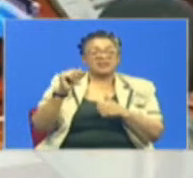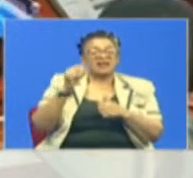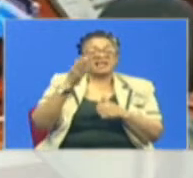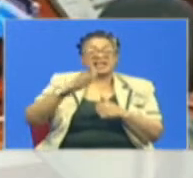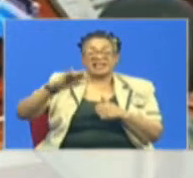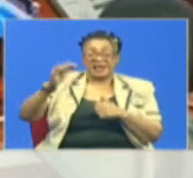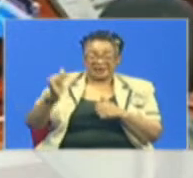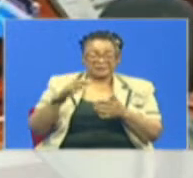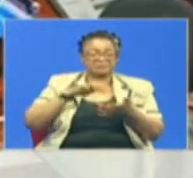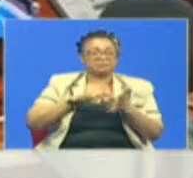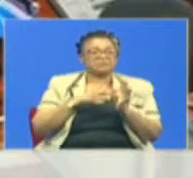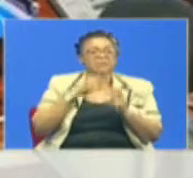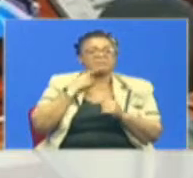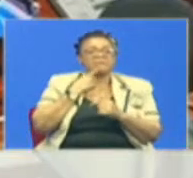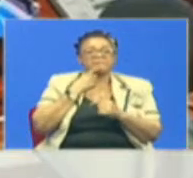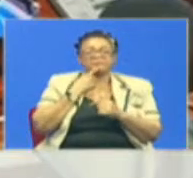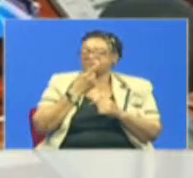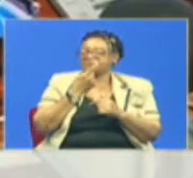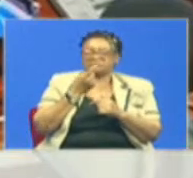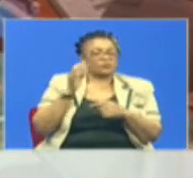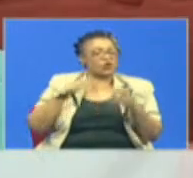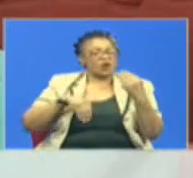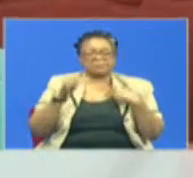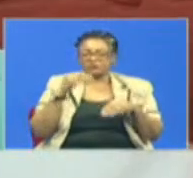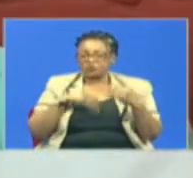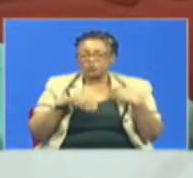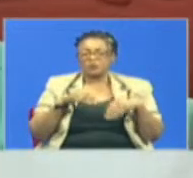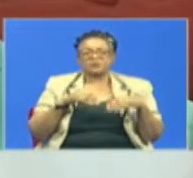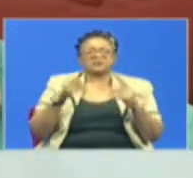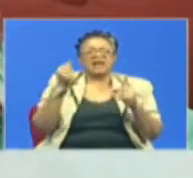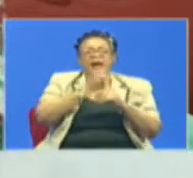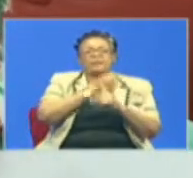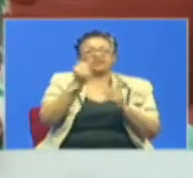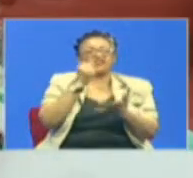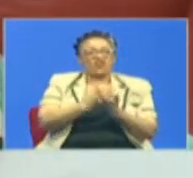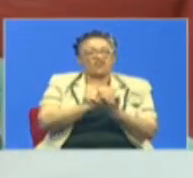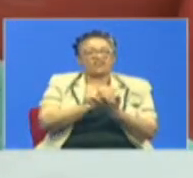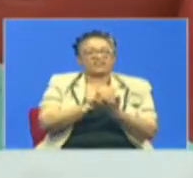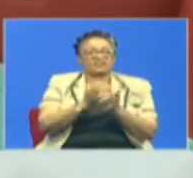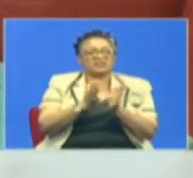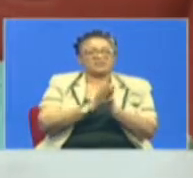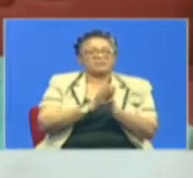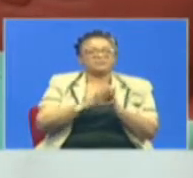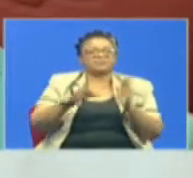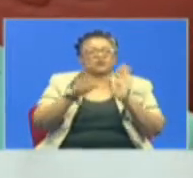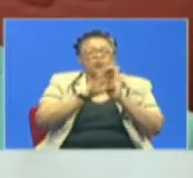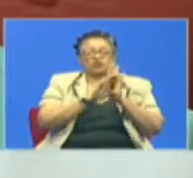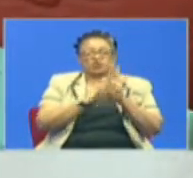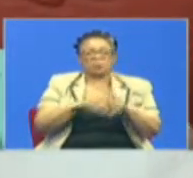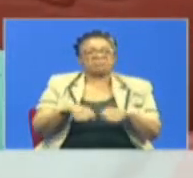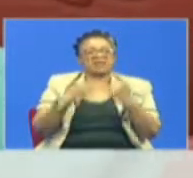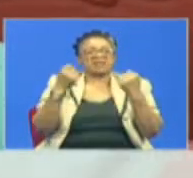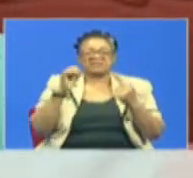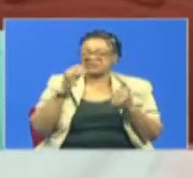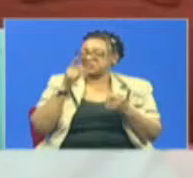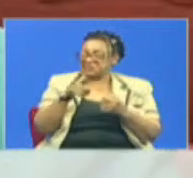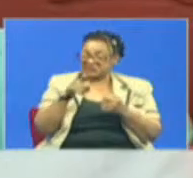za matumizi mabaya ya mamlaka, ufisadi na ukiukaji katiba, tuhuma ambazo amezikanusha.